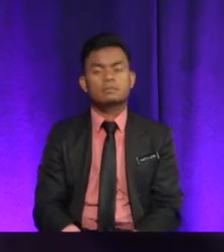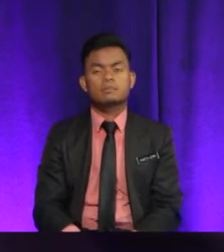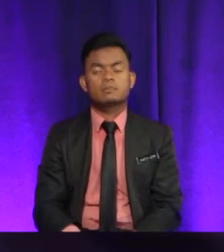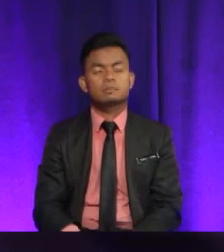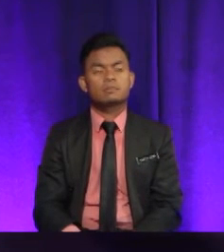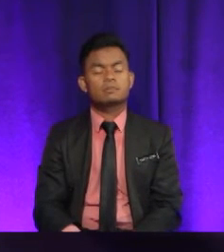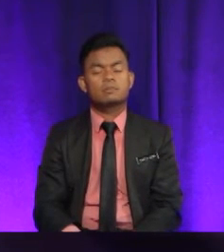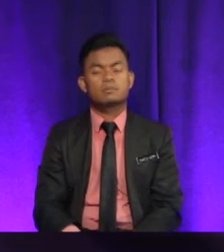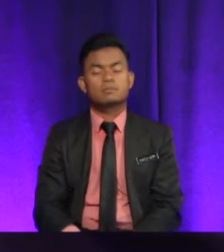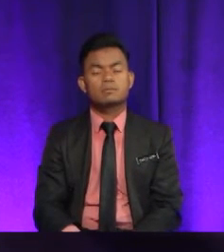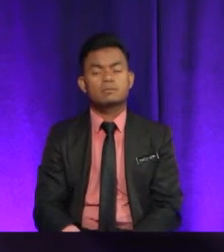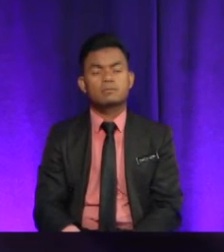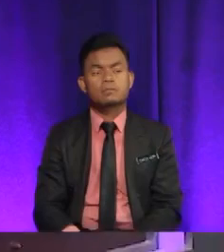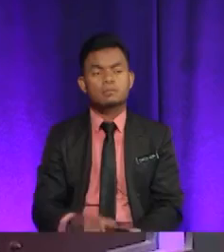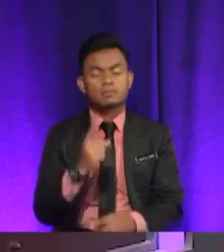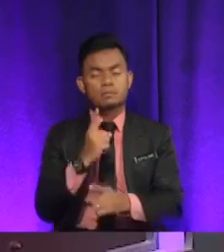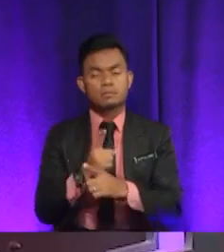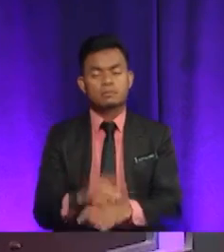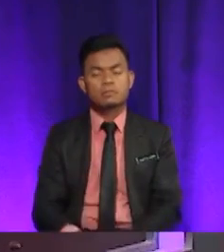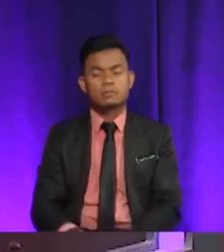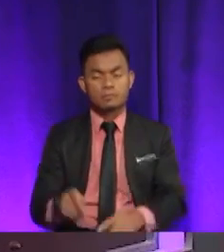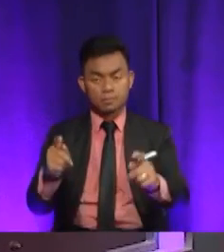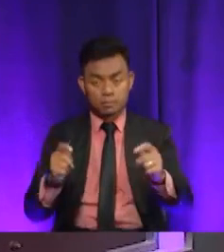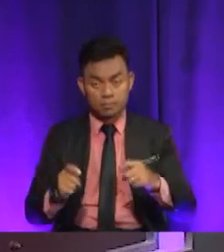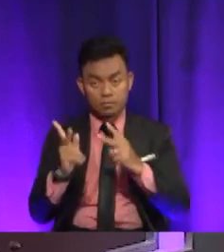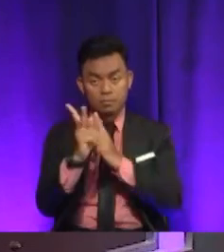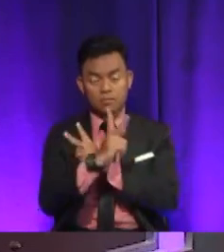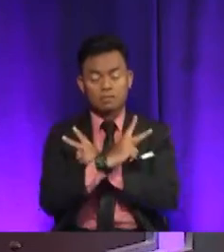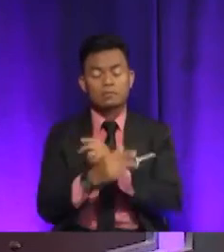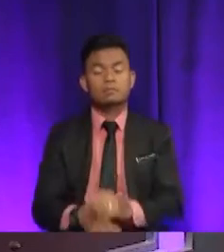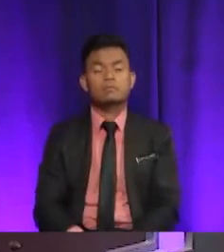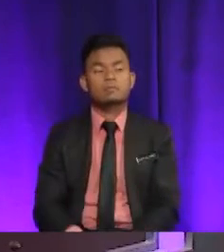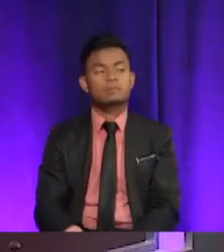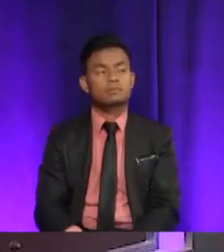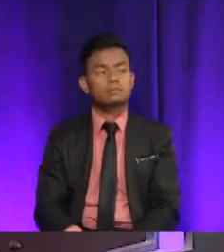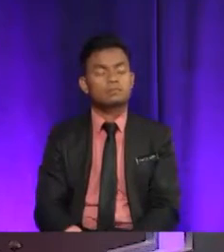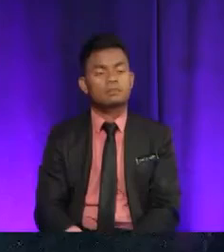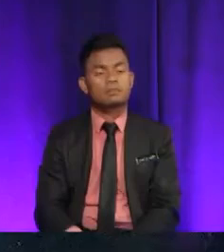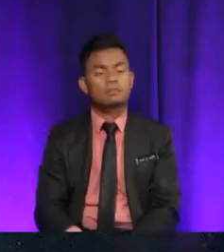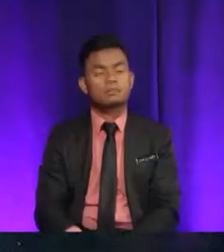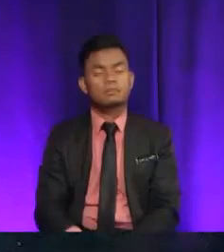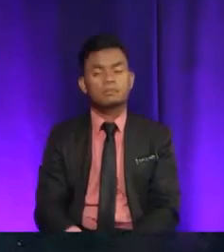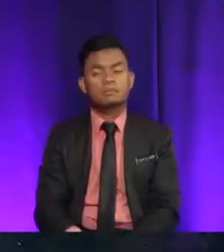titah Oke Betul Terima kasih mencoba naik lagi